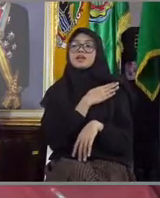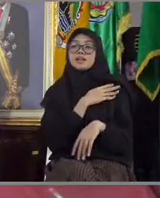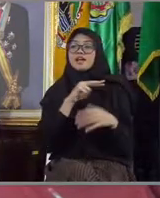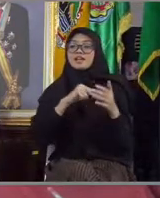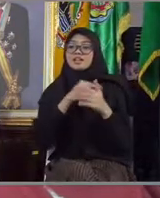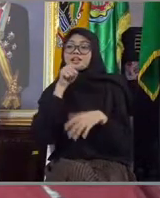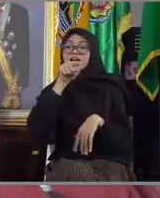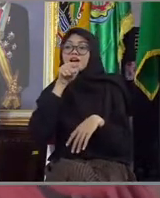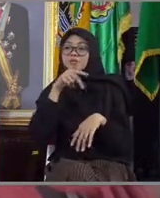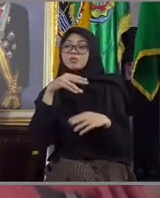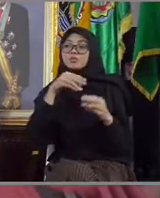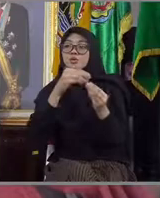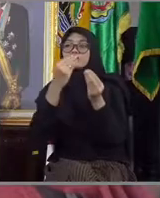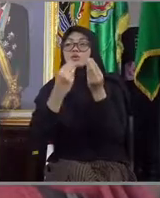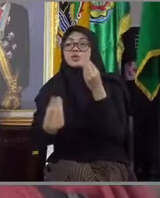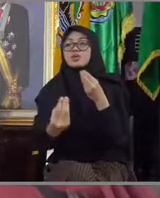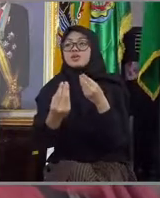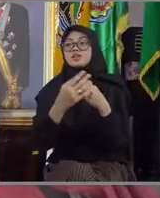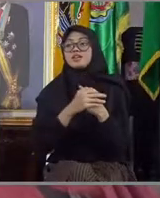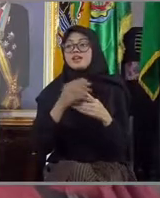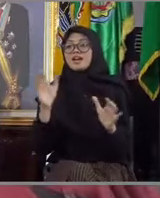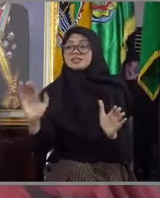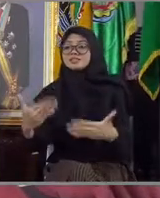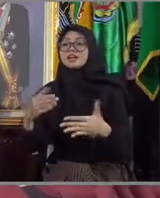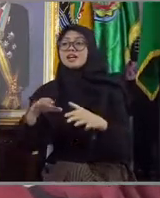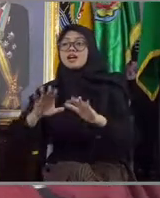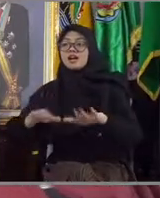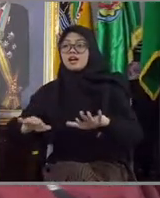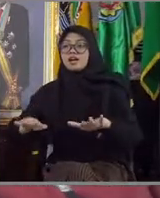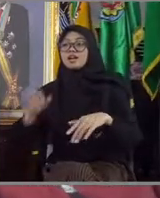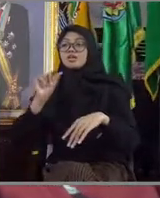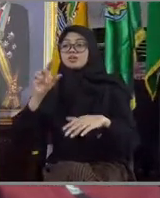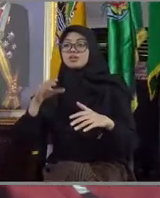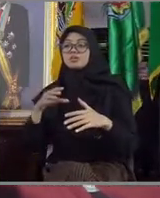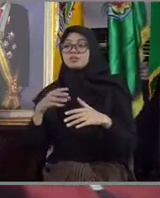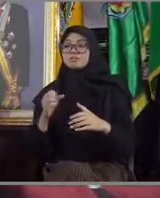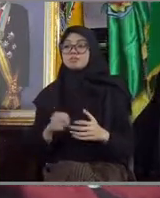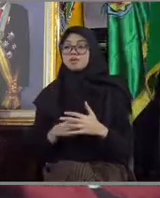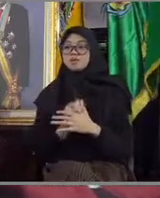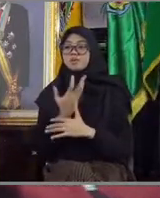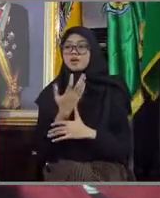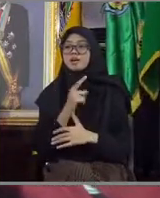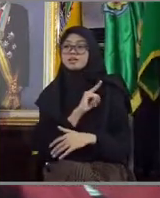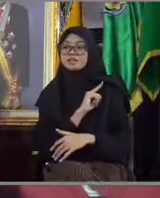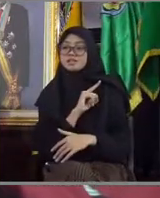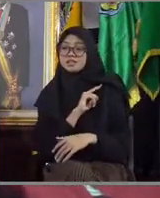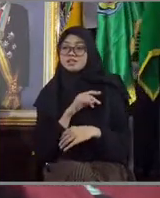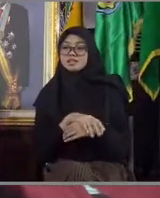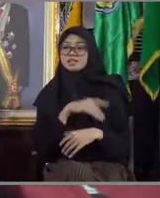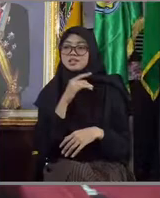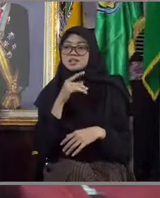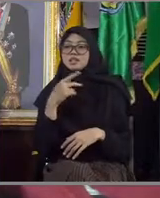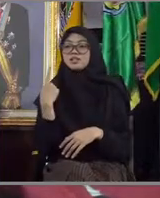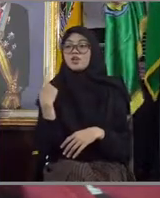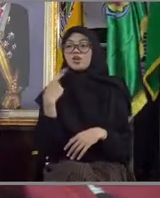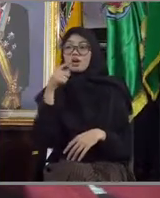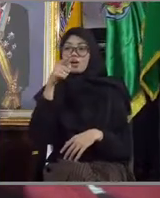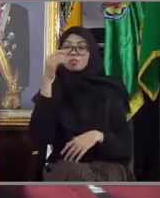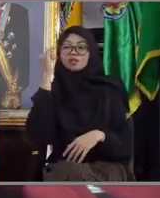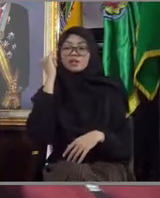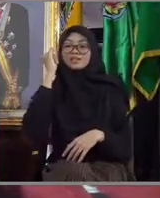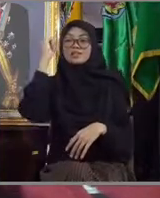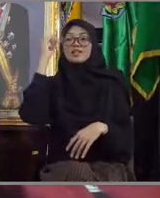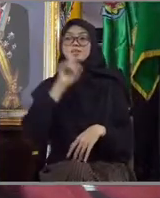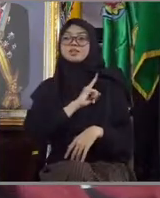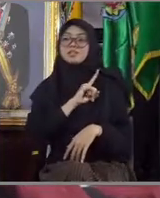kecamatan-kecamatan sama desa ya. Yeah. Kamu ajak beberapa orang untuk membangun forum itu ya. Kamu dulu inisiatifnya ya. Kamu lebih